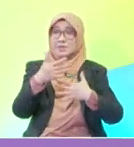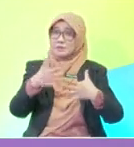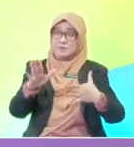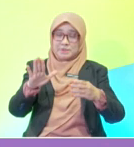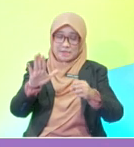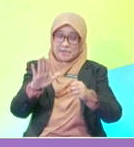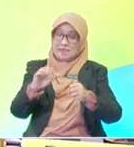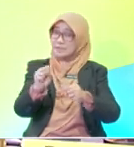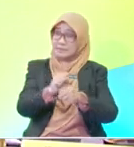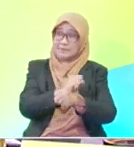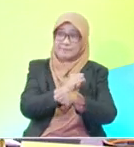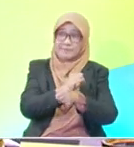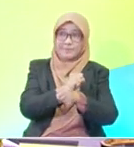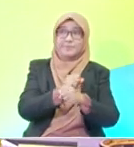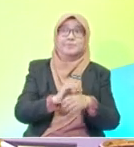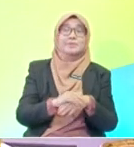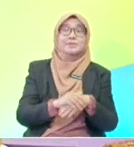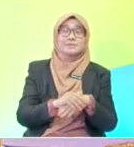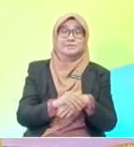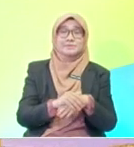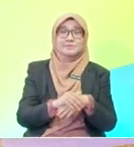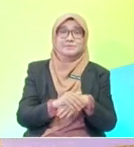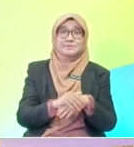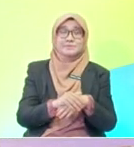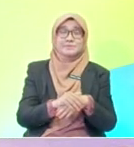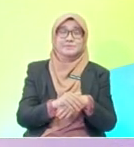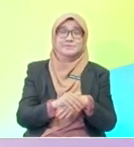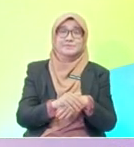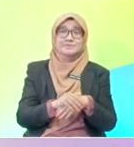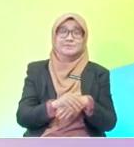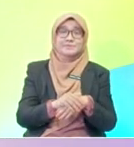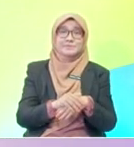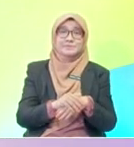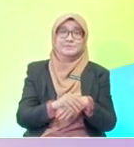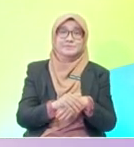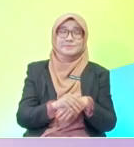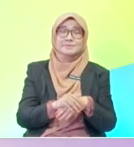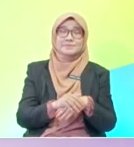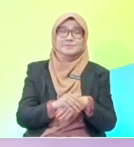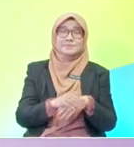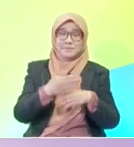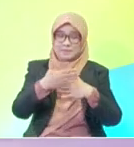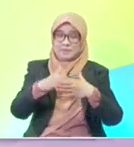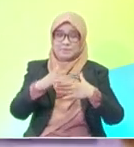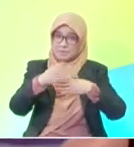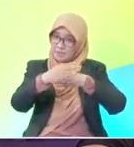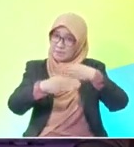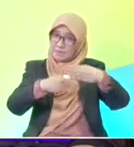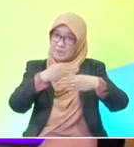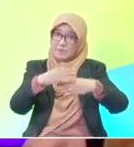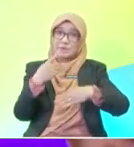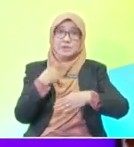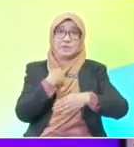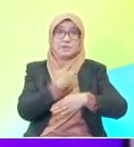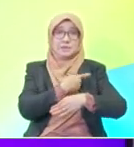tengok yang dah siap tu cikgu dah balut siap-siap kan? Cikgu siap ada benar-benar di belakang okay. cikgu ya. Okey, untuk pengetahuan semua, selepas kita balut tu, kita